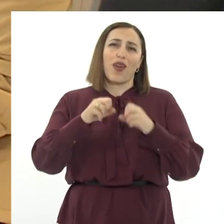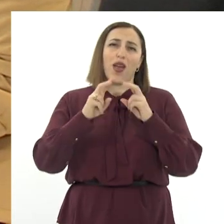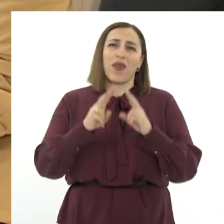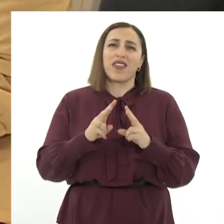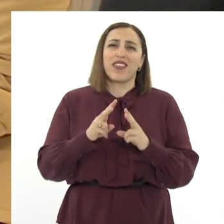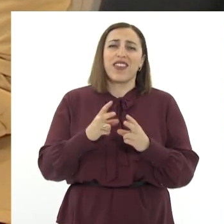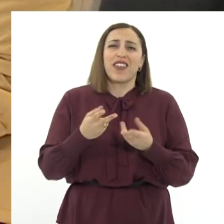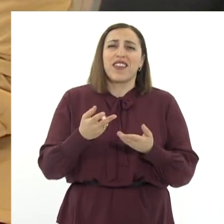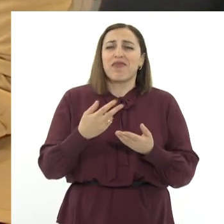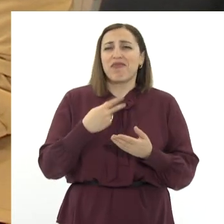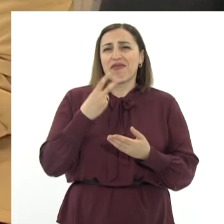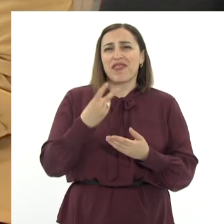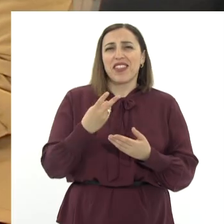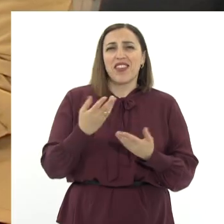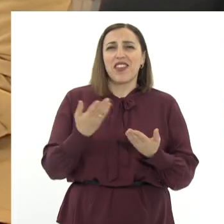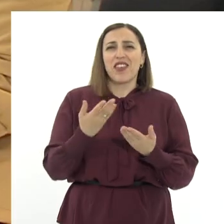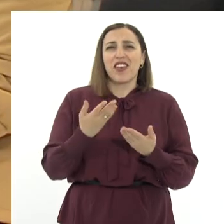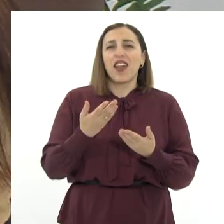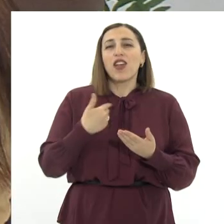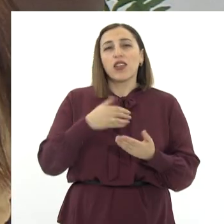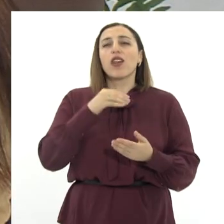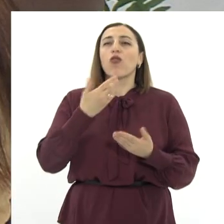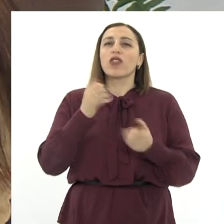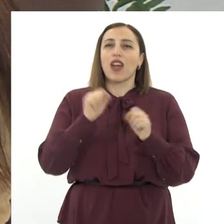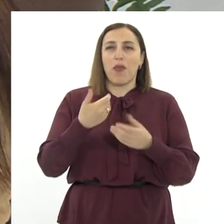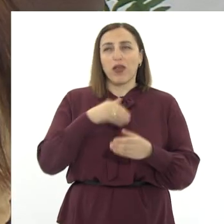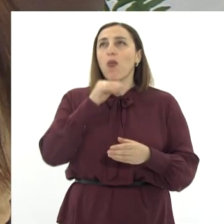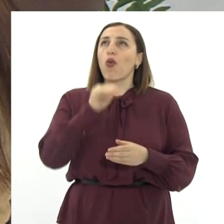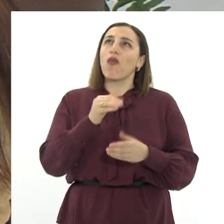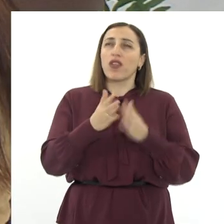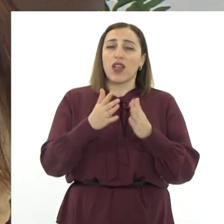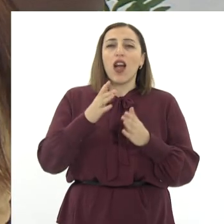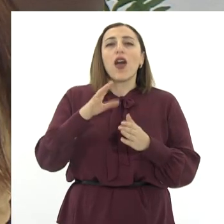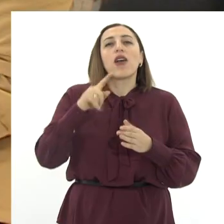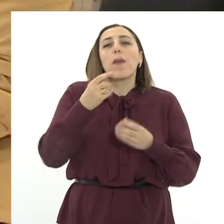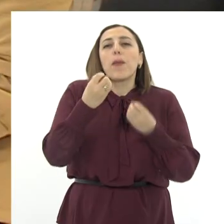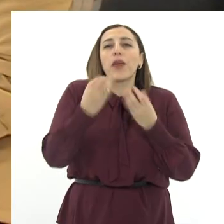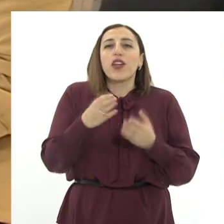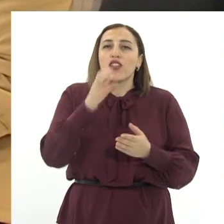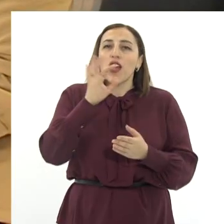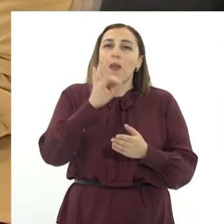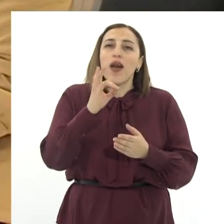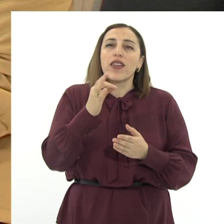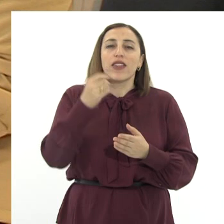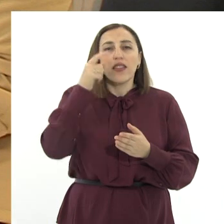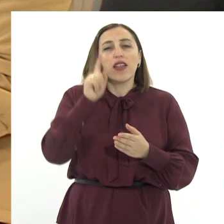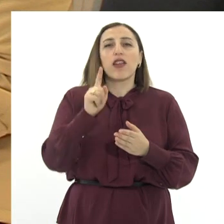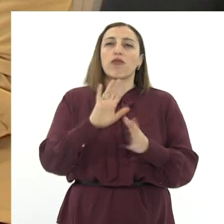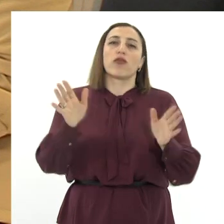եմ, 18, իսկ չեն ա, ոնց որ ես հիմա ասեմ, ես աֆտալմոլոգ պրոֆեսոր եմ, չեն ա, գիտեմ, որ շնից հասկանում են